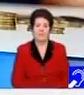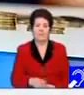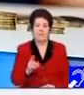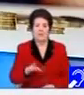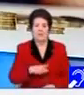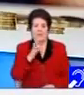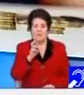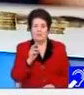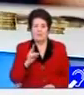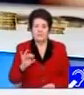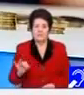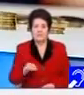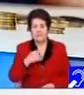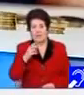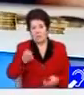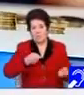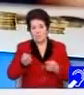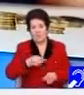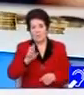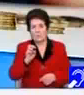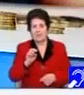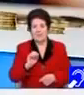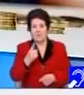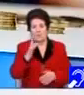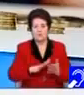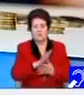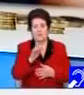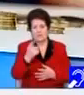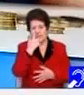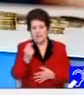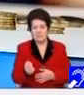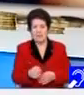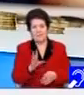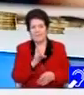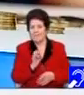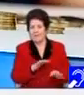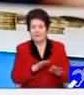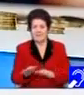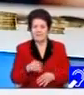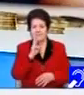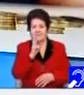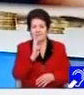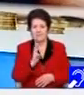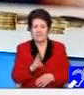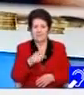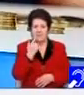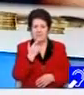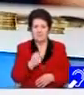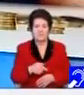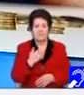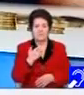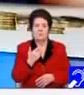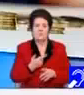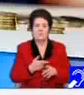Postul BBC este investigat de guvernul britanic după ce o jurnalistă a reclamat inegalitățile salariale. Carrie Grace a demisionat după ce